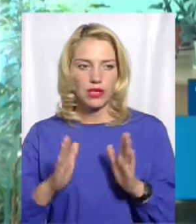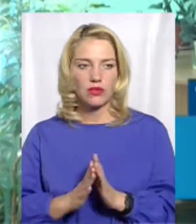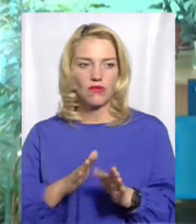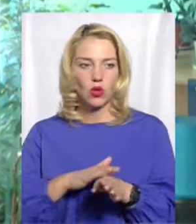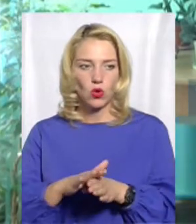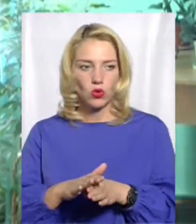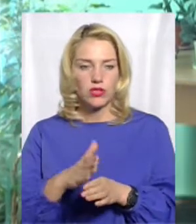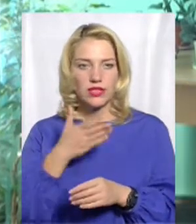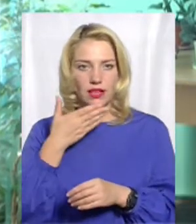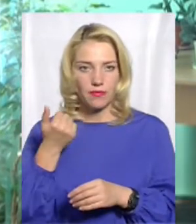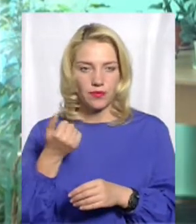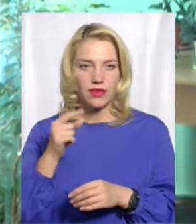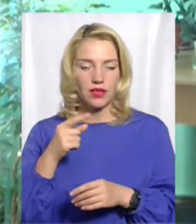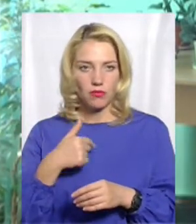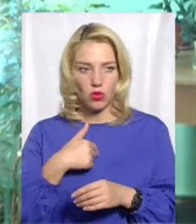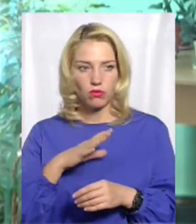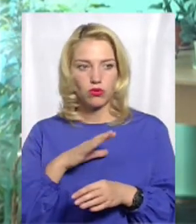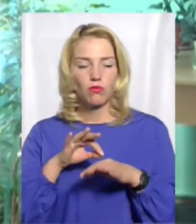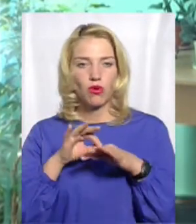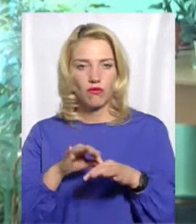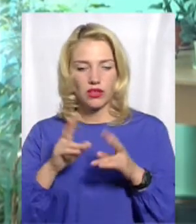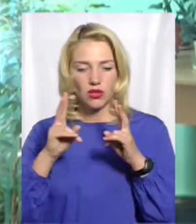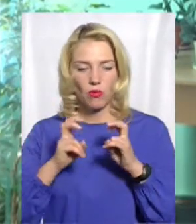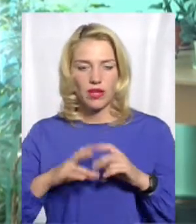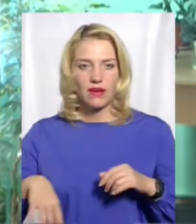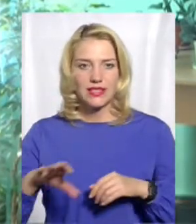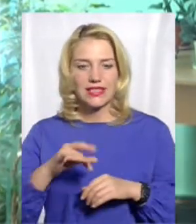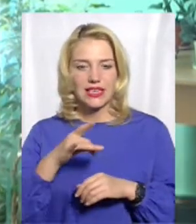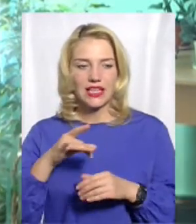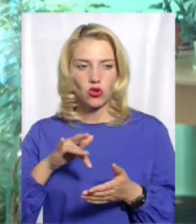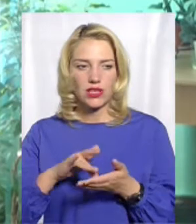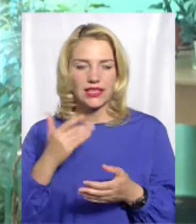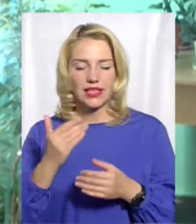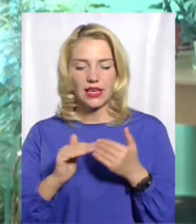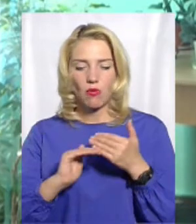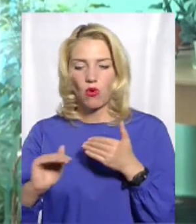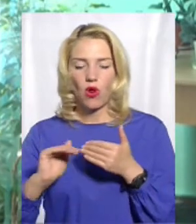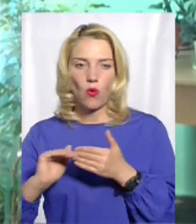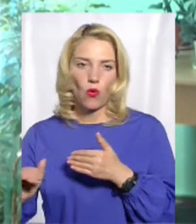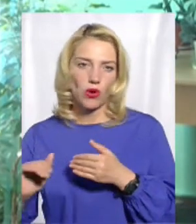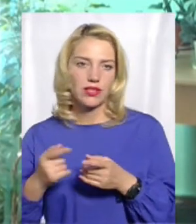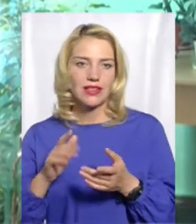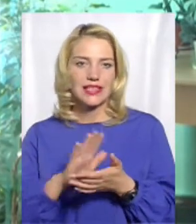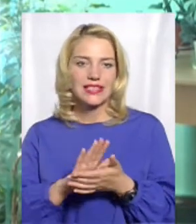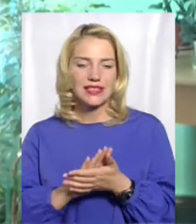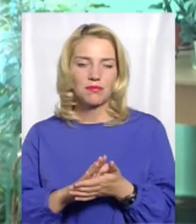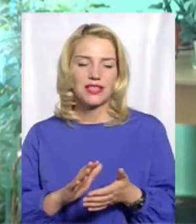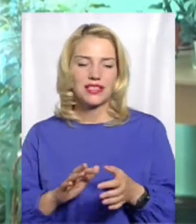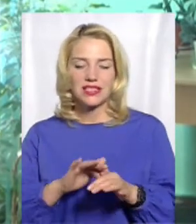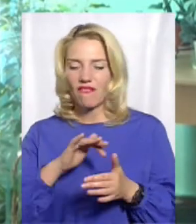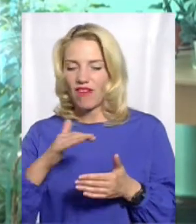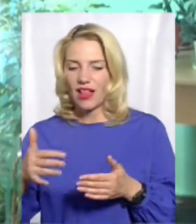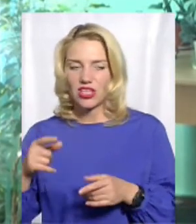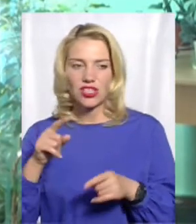І мною було проведено обстеження всіх районних центрів і їхніх полігонів і сміттєзвалищ. Звісно, що деякі райони